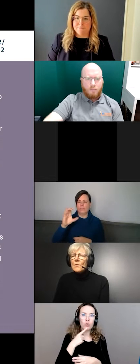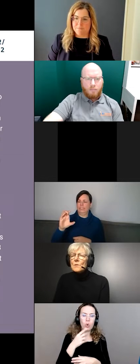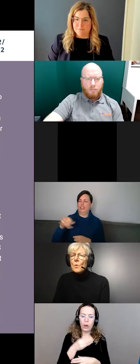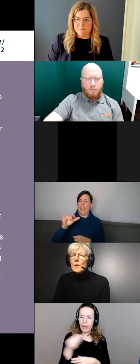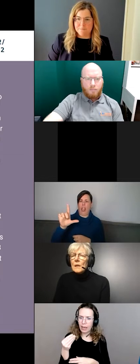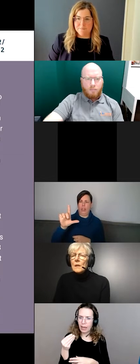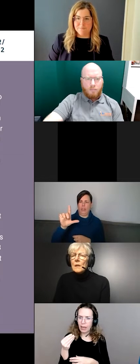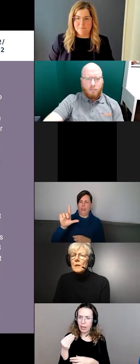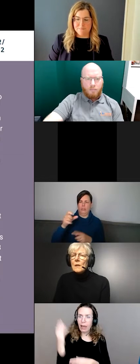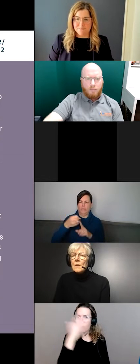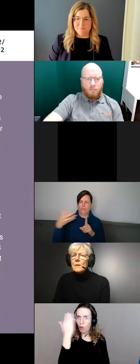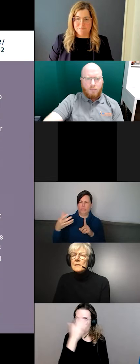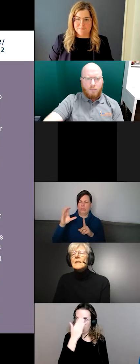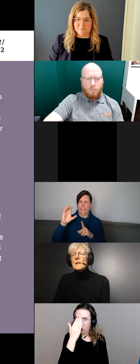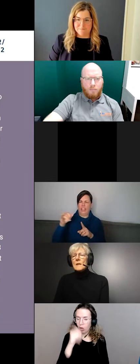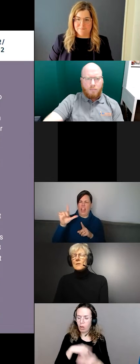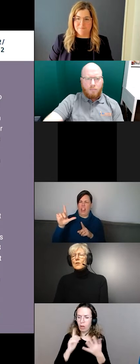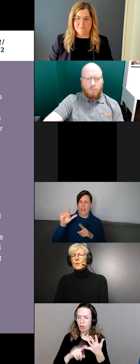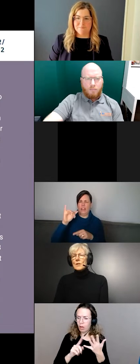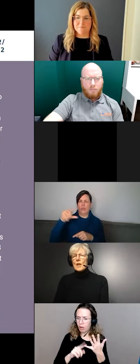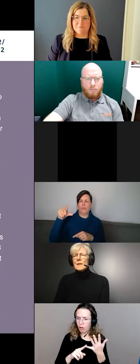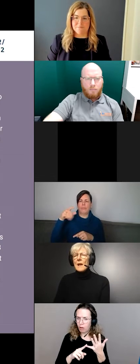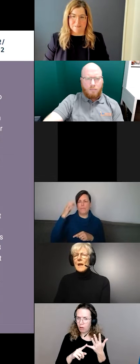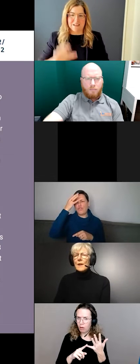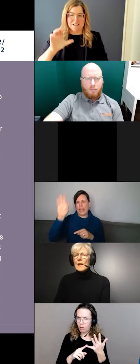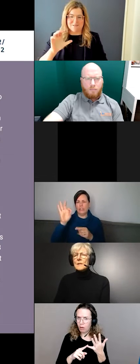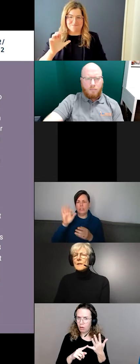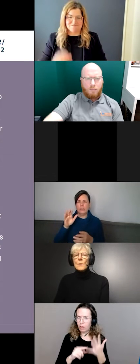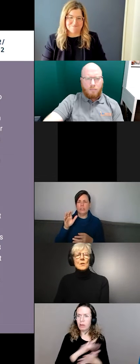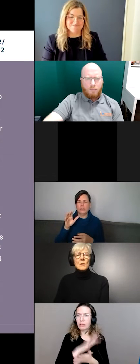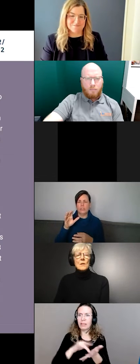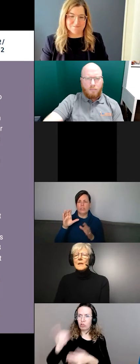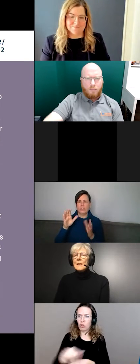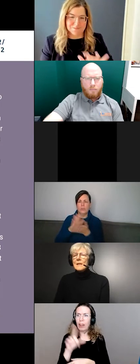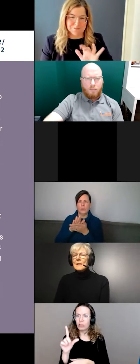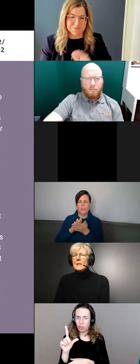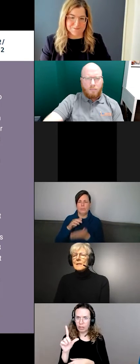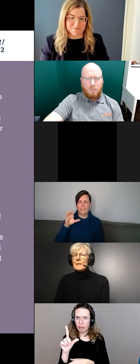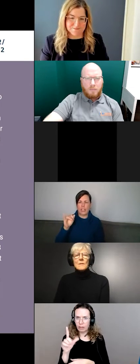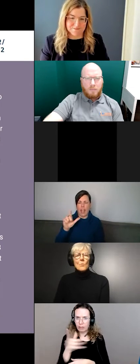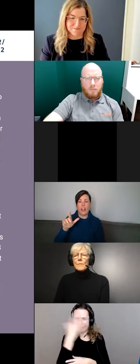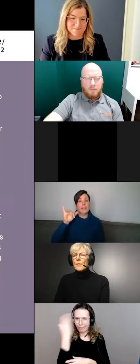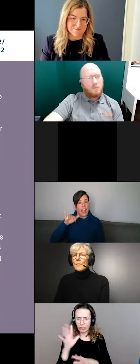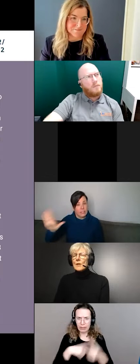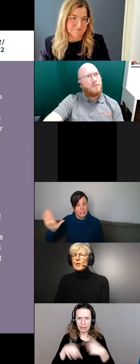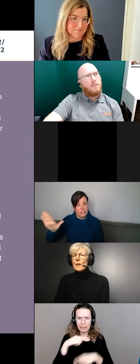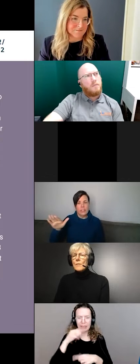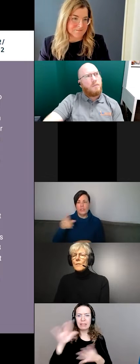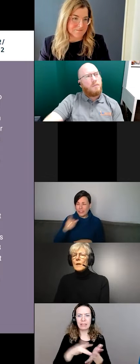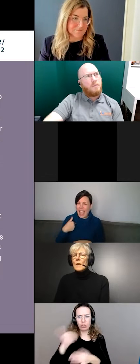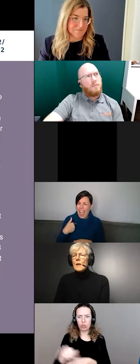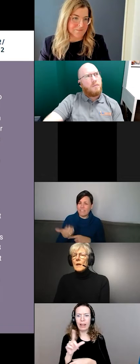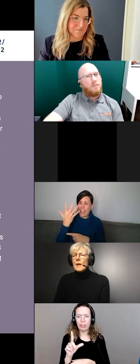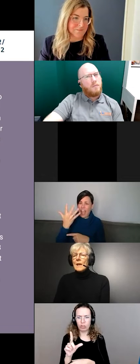une école pour les sourds et les aveugles, et une centre Jules Léger, je